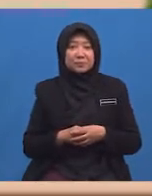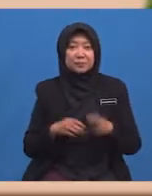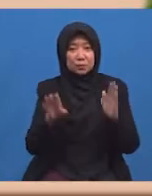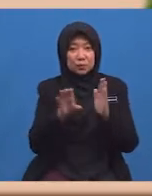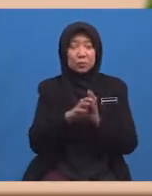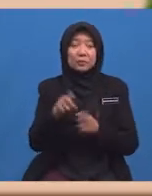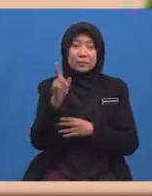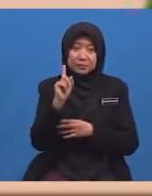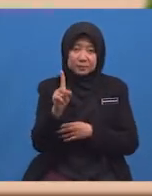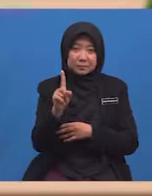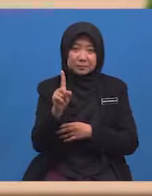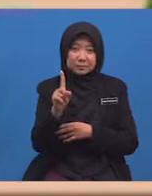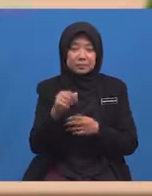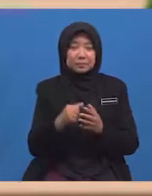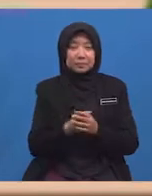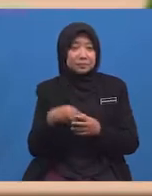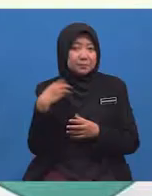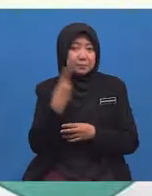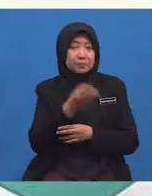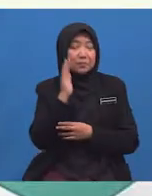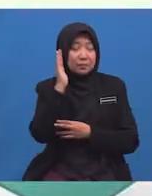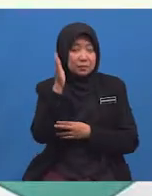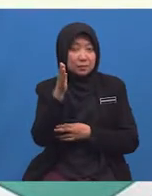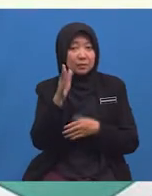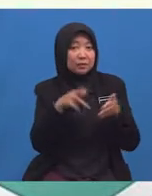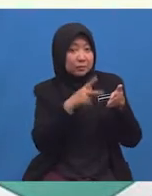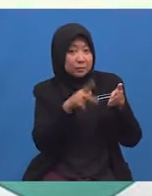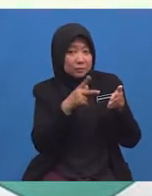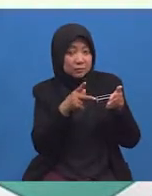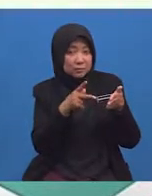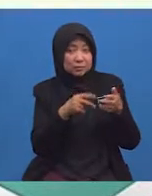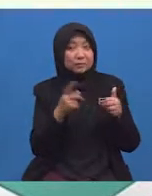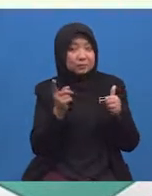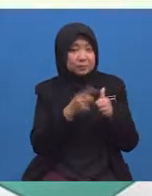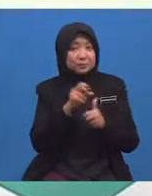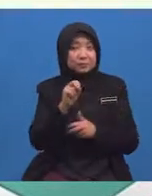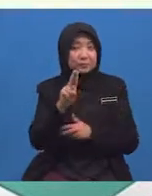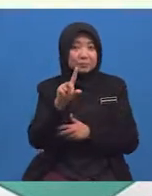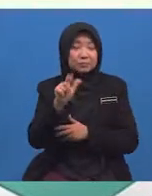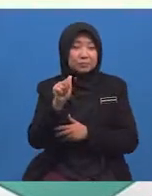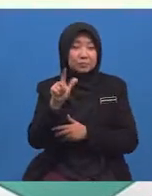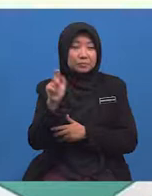Contoh pertama yang kita akan teliti berdasarkan teks Sulalatus Salatin.